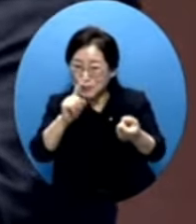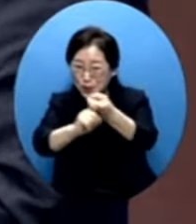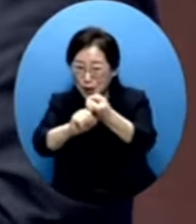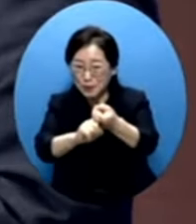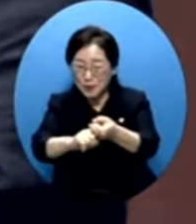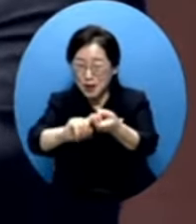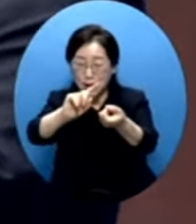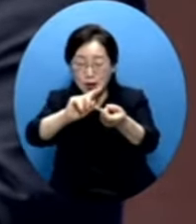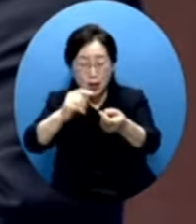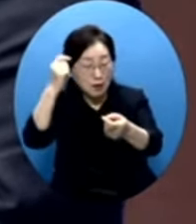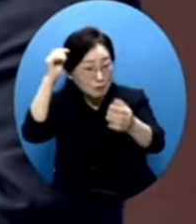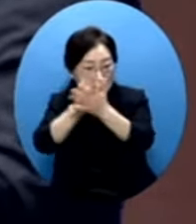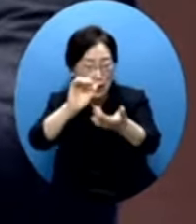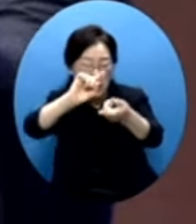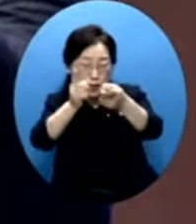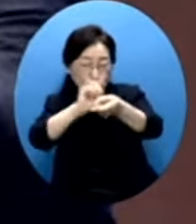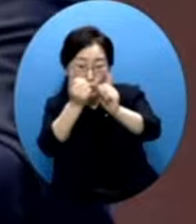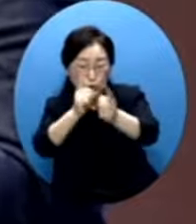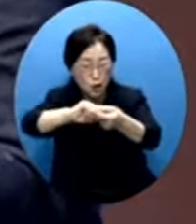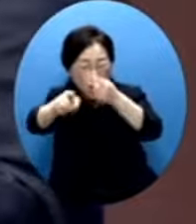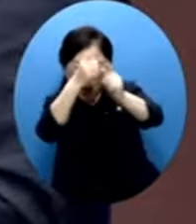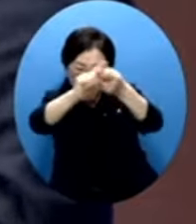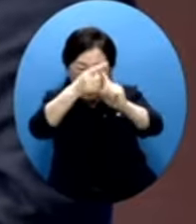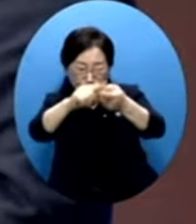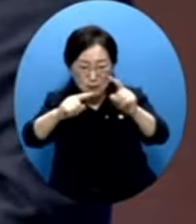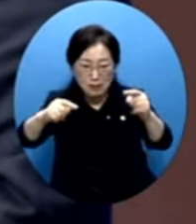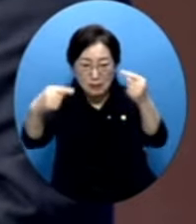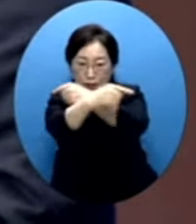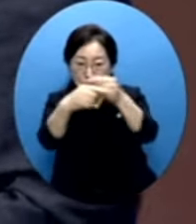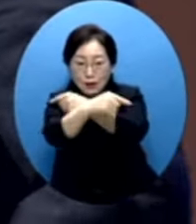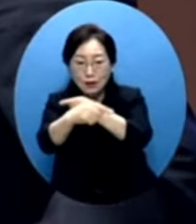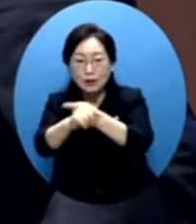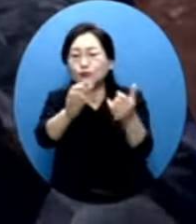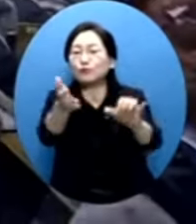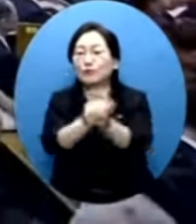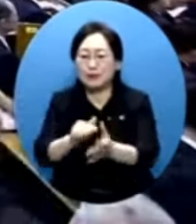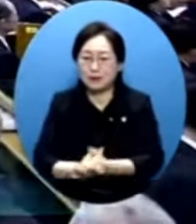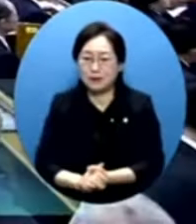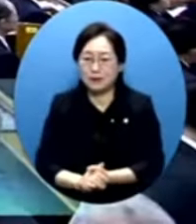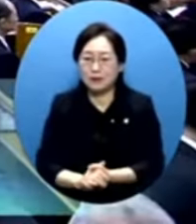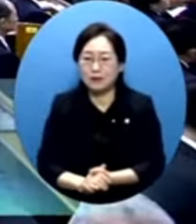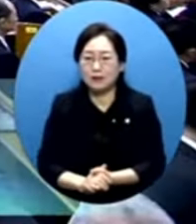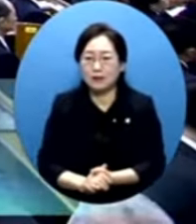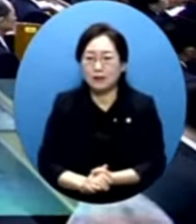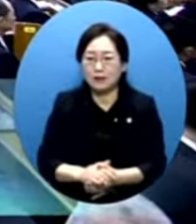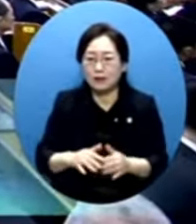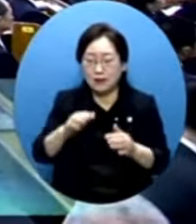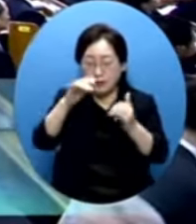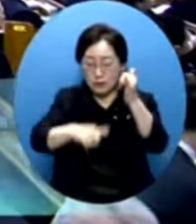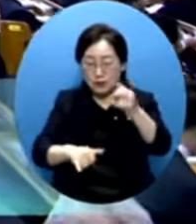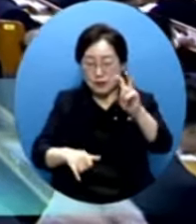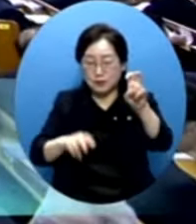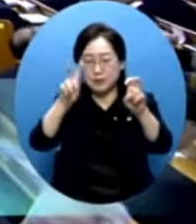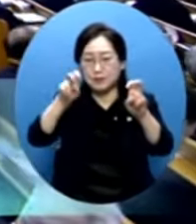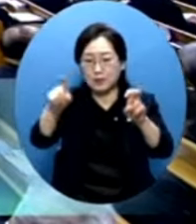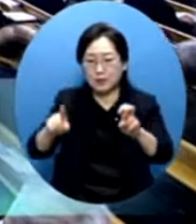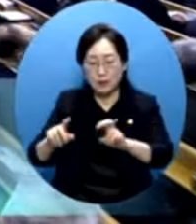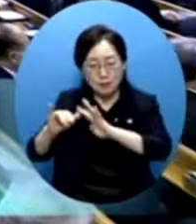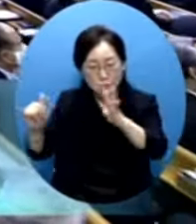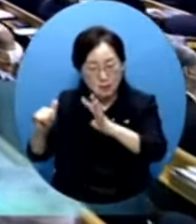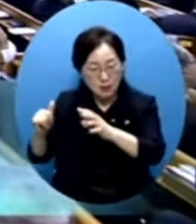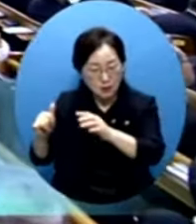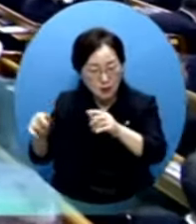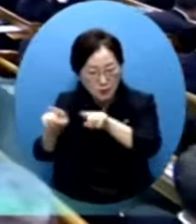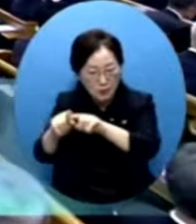싸워서 서로 죽이게 하시고 서로 멸망하게 하셨습니다 역대 20장 21절입니다 백성과 더불어 의원하고 노래하는